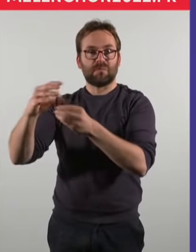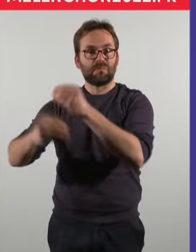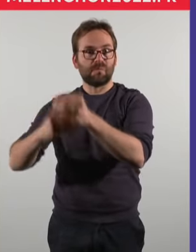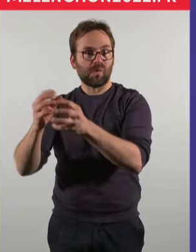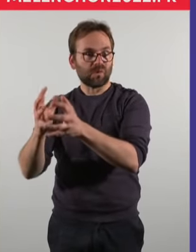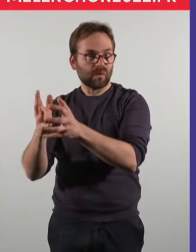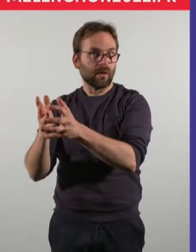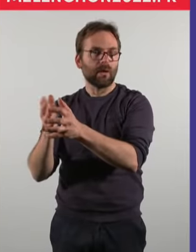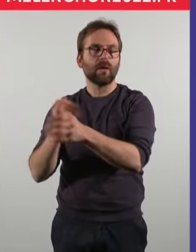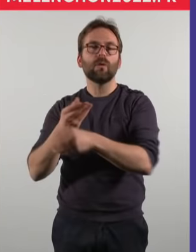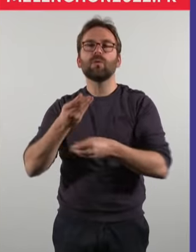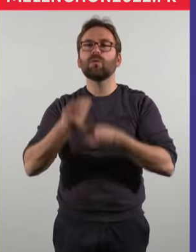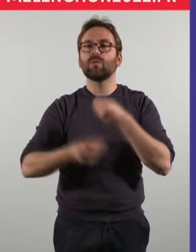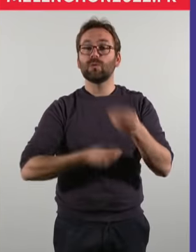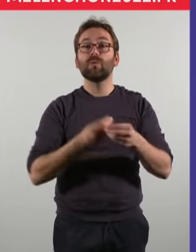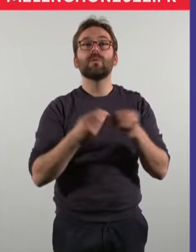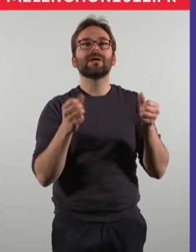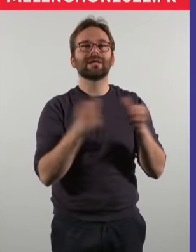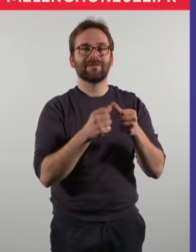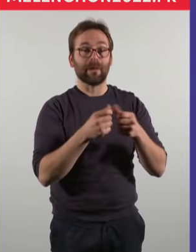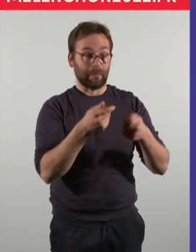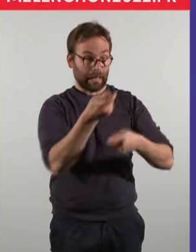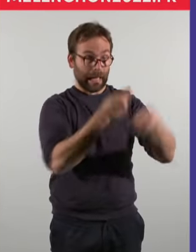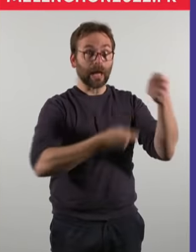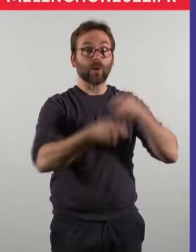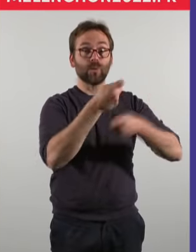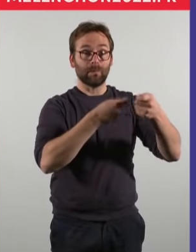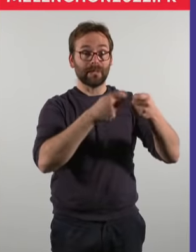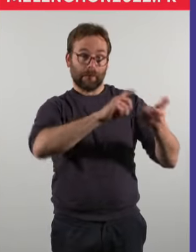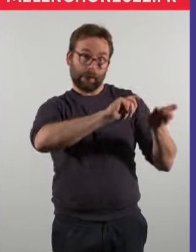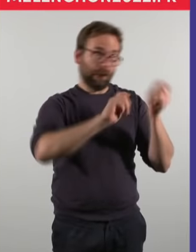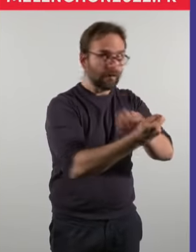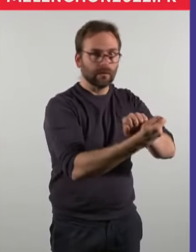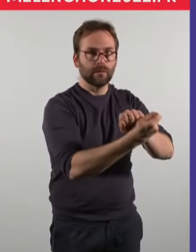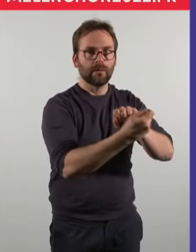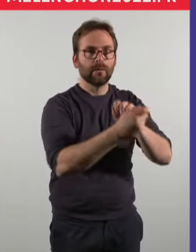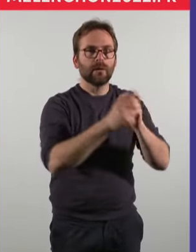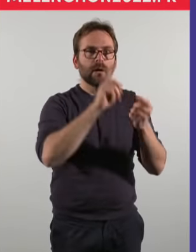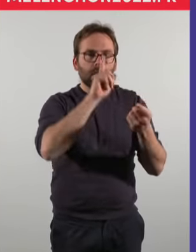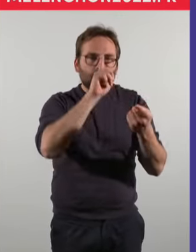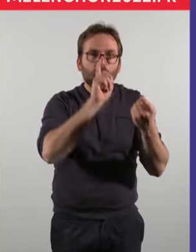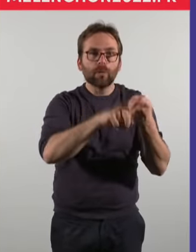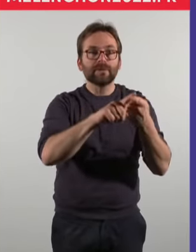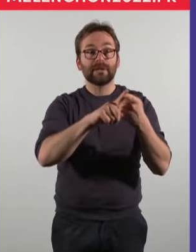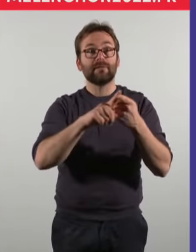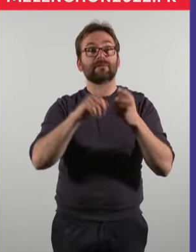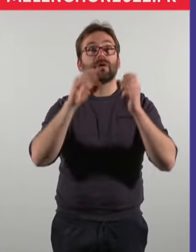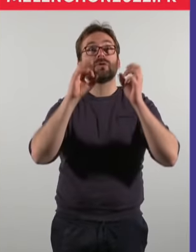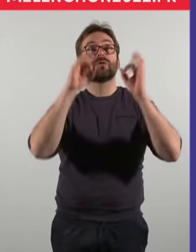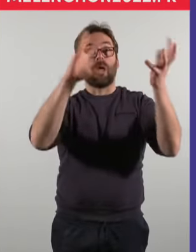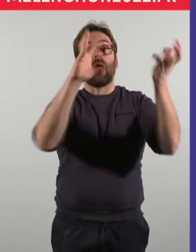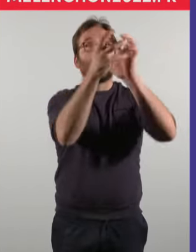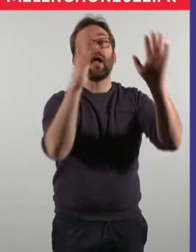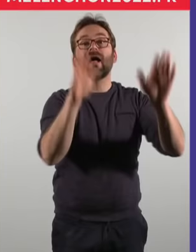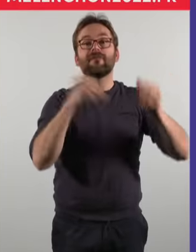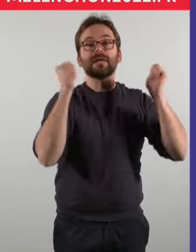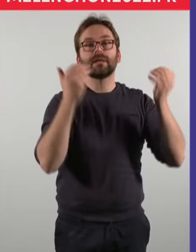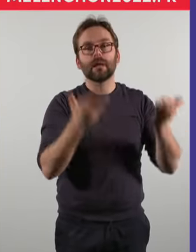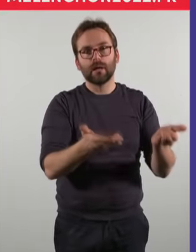soit on transforme radicalement l'économie pour éviter le bouleversement du climat.